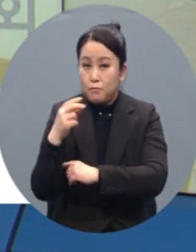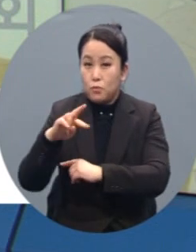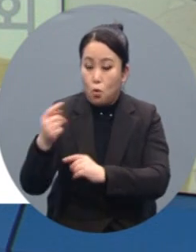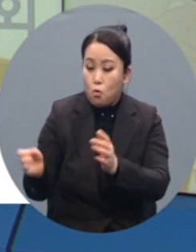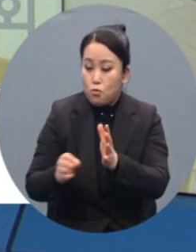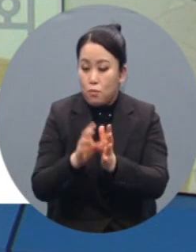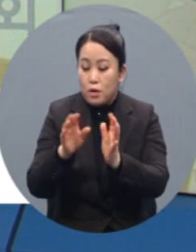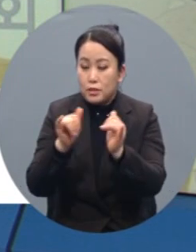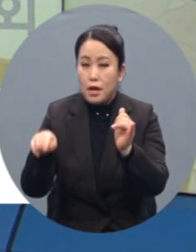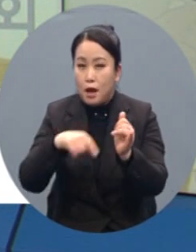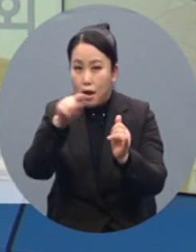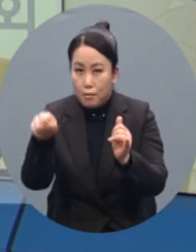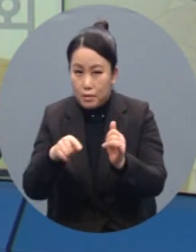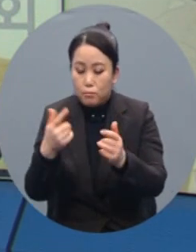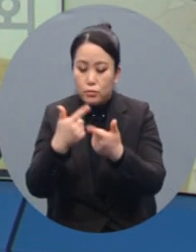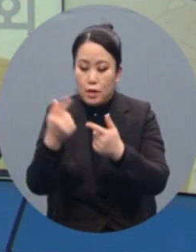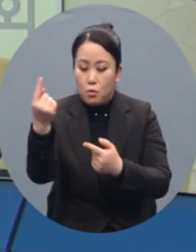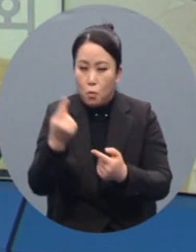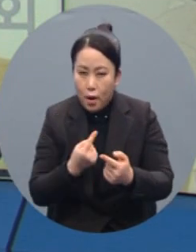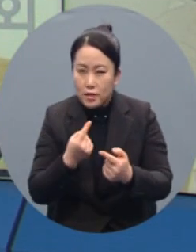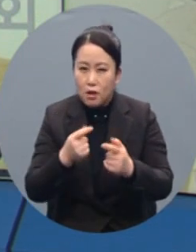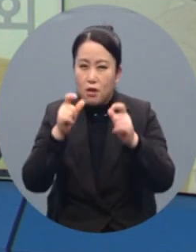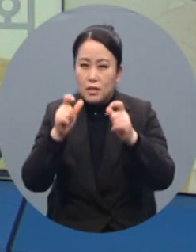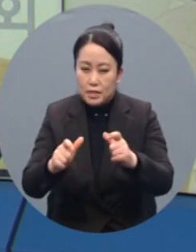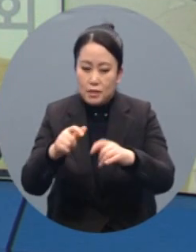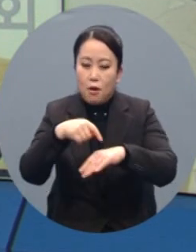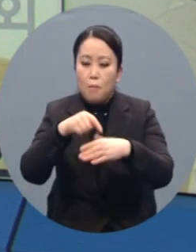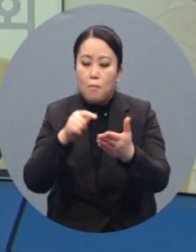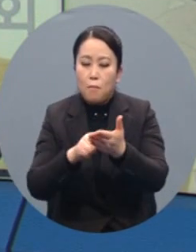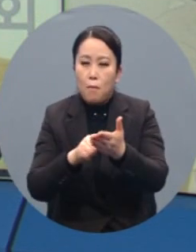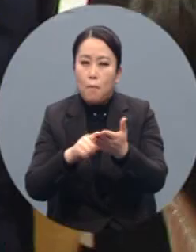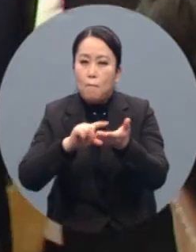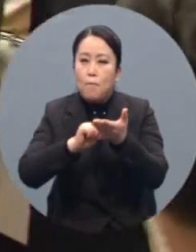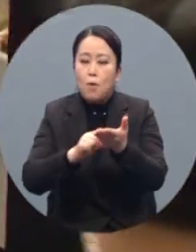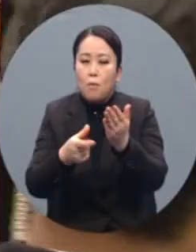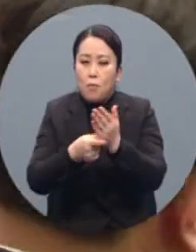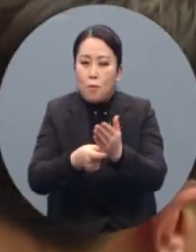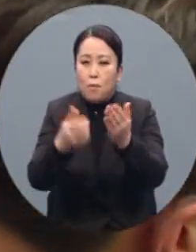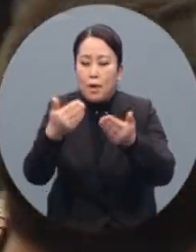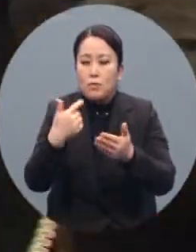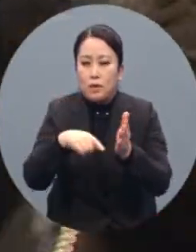공을 들였습니다. 첫 소식 민성빈 기자가 보도합니다.